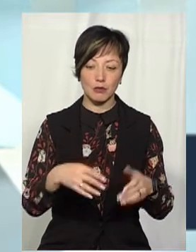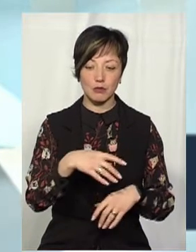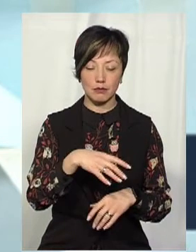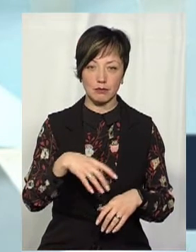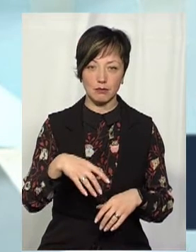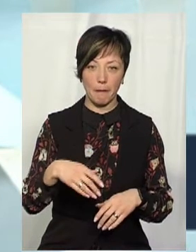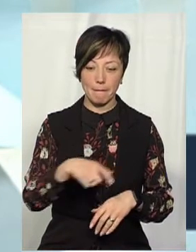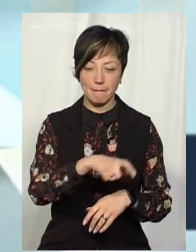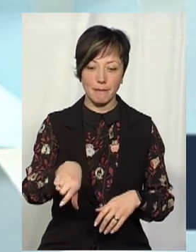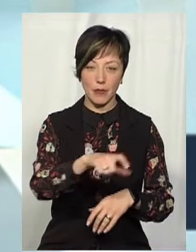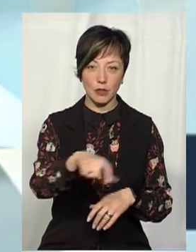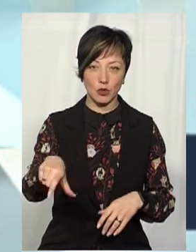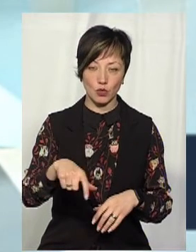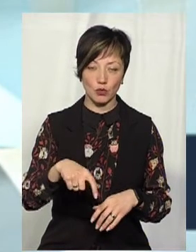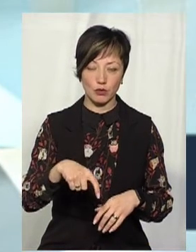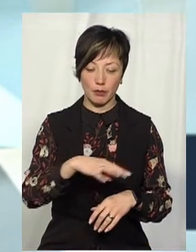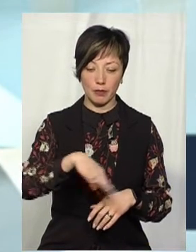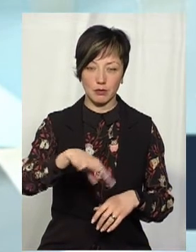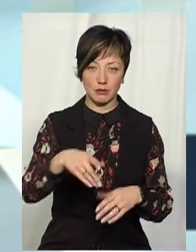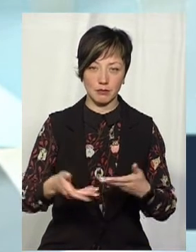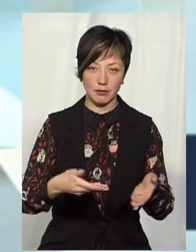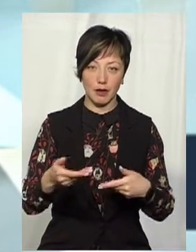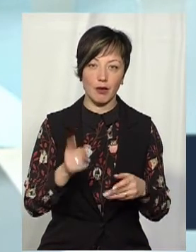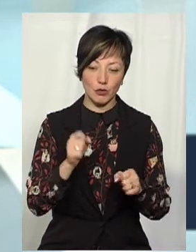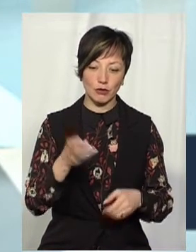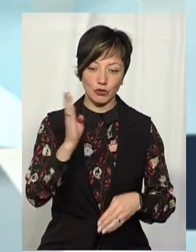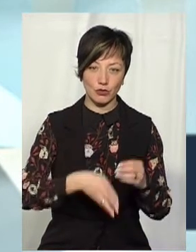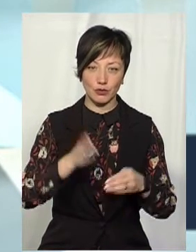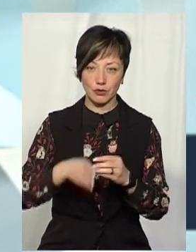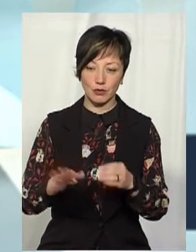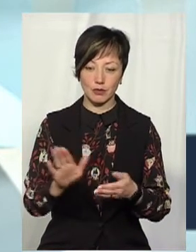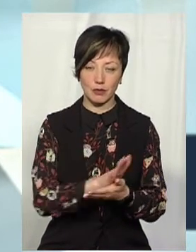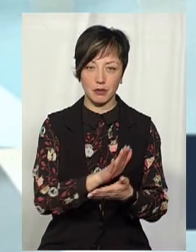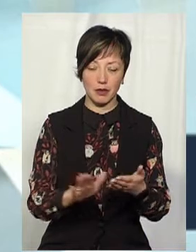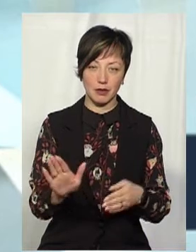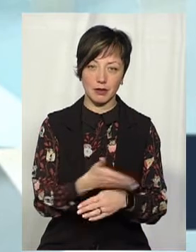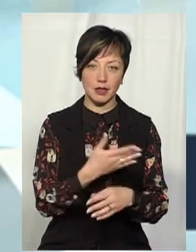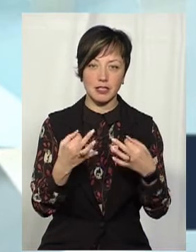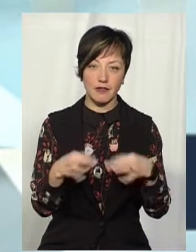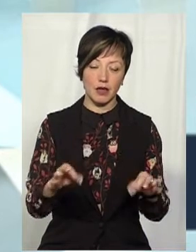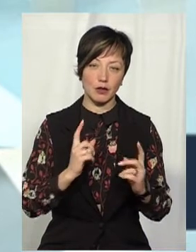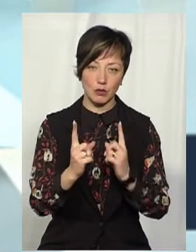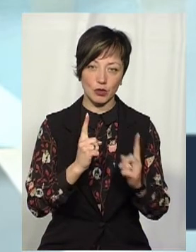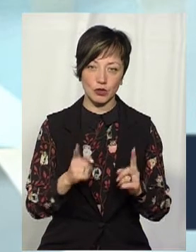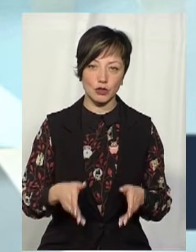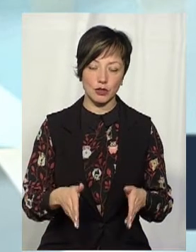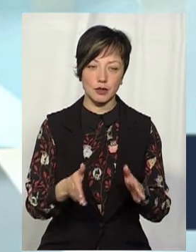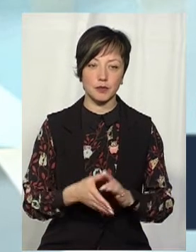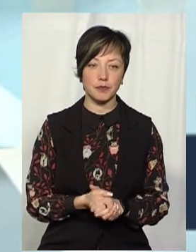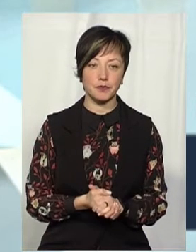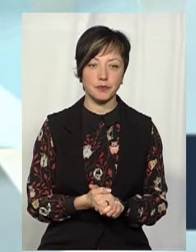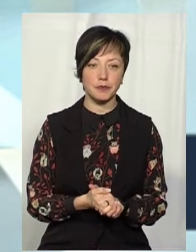пішохідну зону, він може це дерево розрізати з допомогою там інших громадян, прибрати його і звільнити, скажімо, проїзд чи